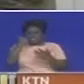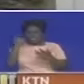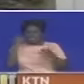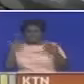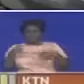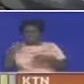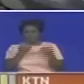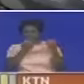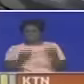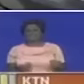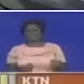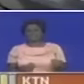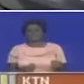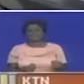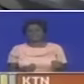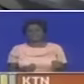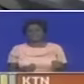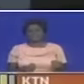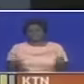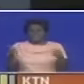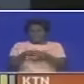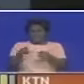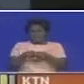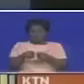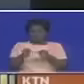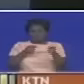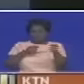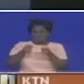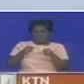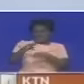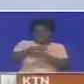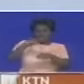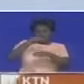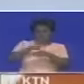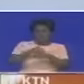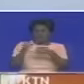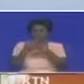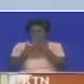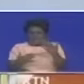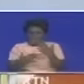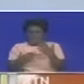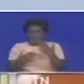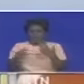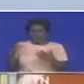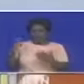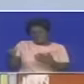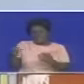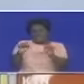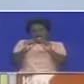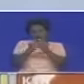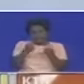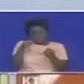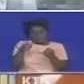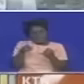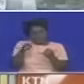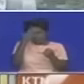wanahitaji damu. Kulingana na mkurugenzi mkuu wa shirika la kitaifa la utoaji damu Margaret Odur, tukio hilo huenda